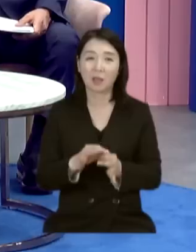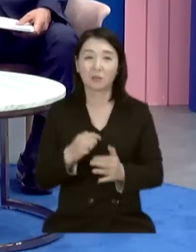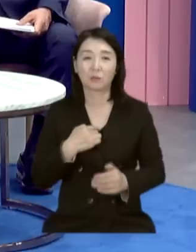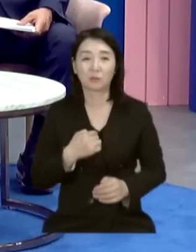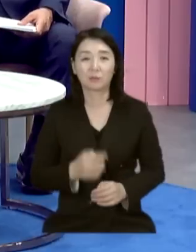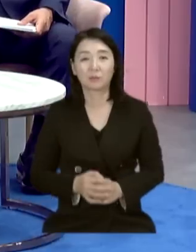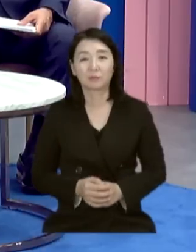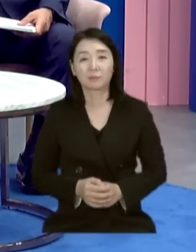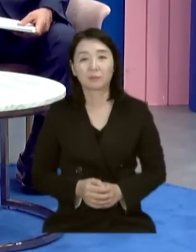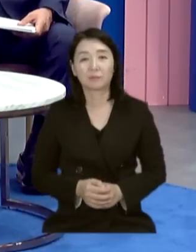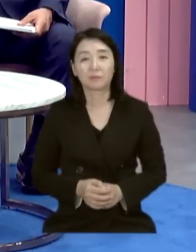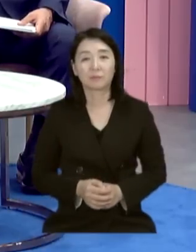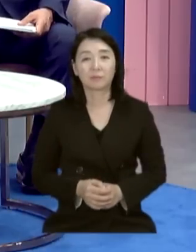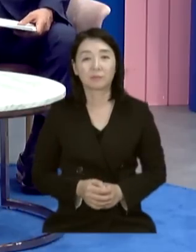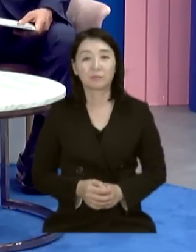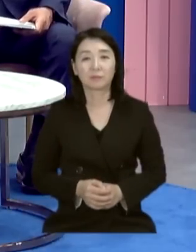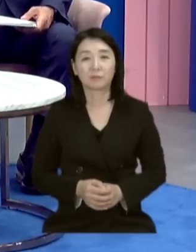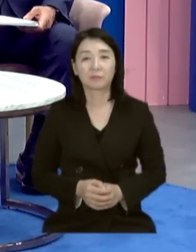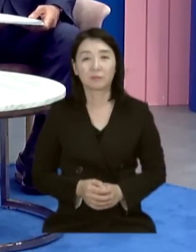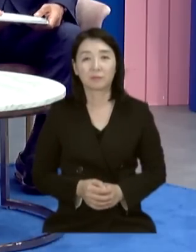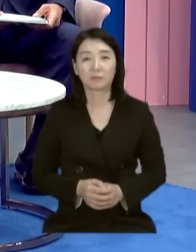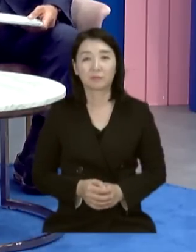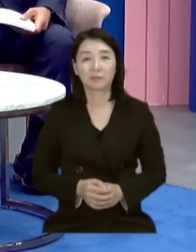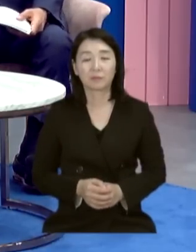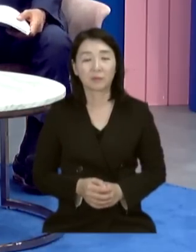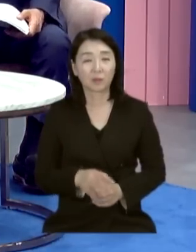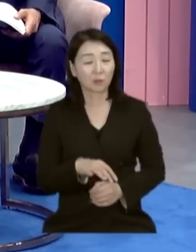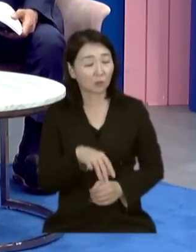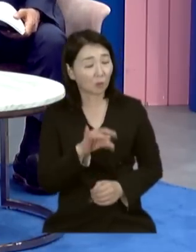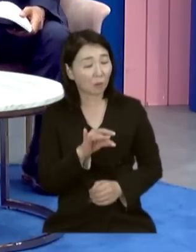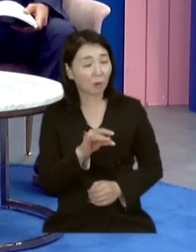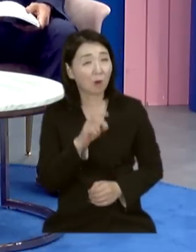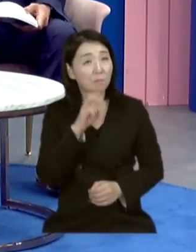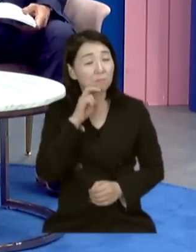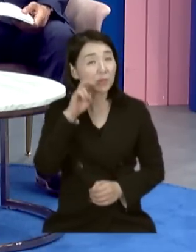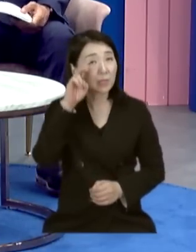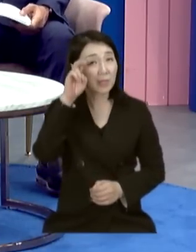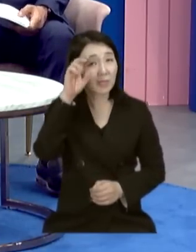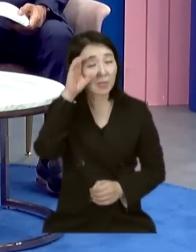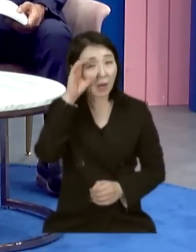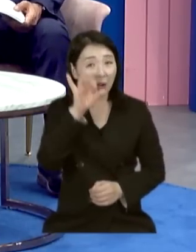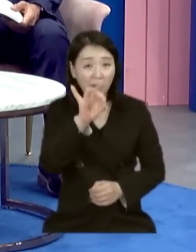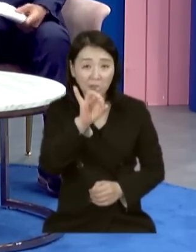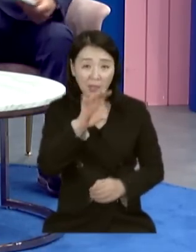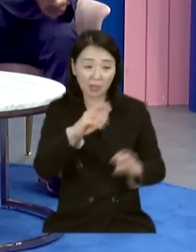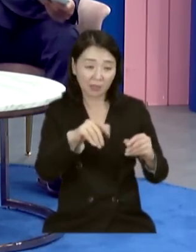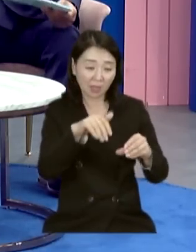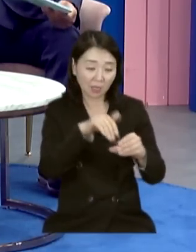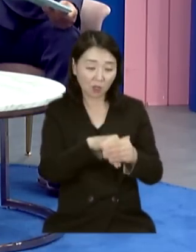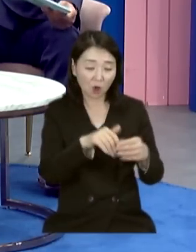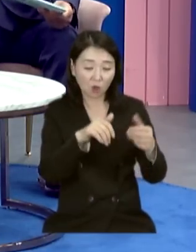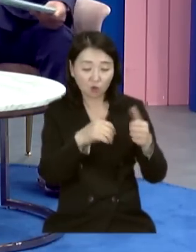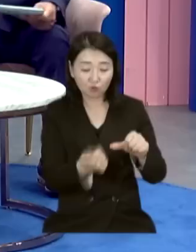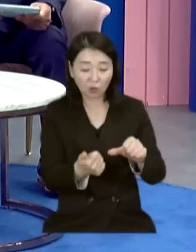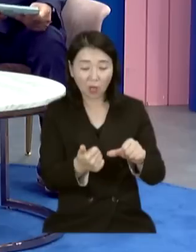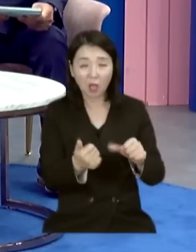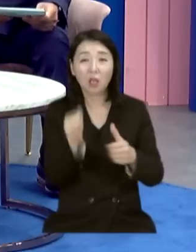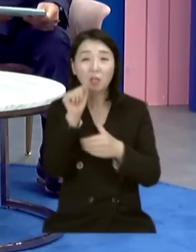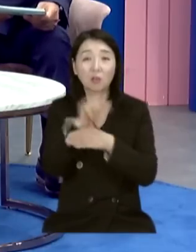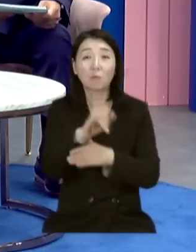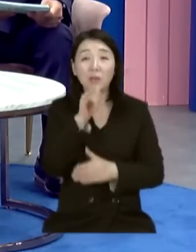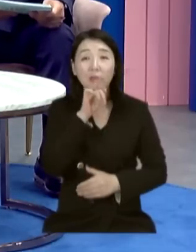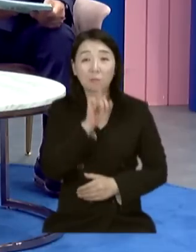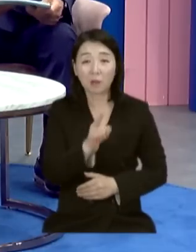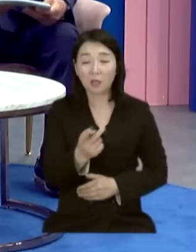제가 한 것 같아요. 그런데 네. 우리가 처음에 아까 한날의 밀알 땅에 떨어서 네. 죽어야 이게 열매를 맺는다 그